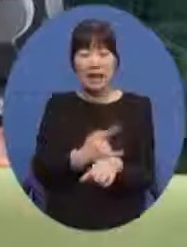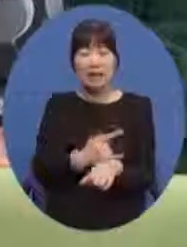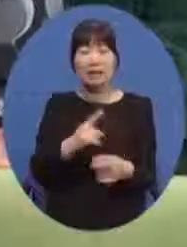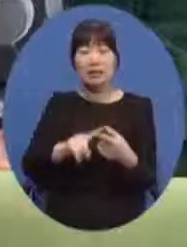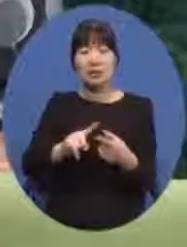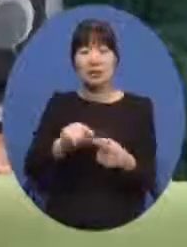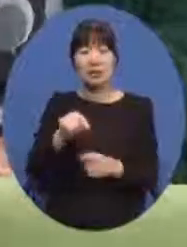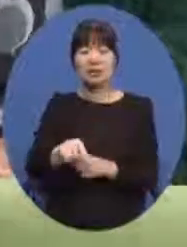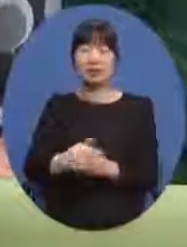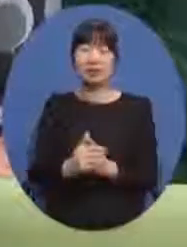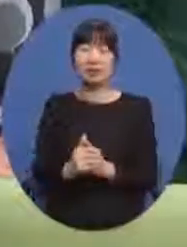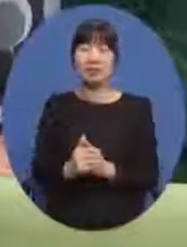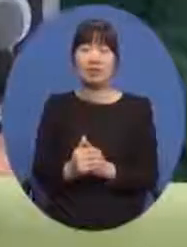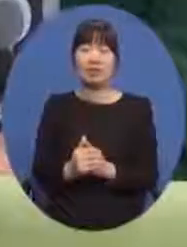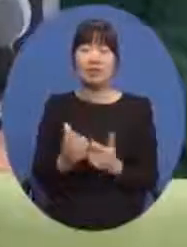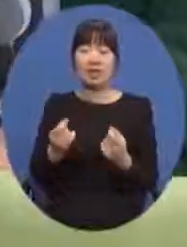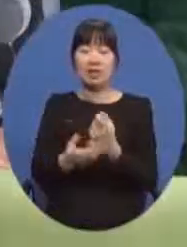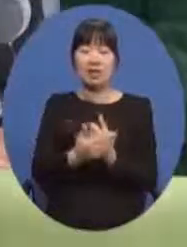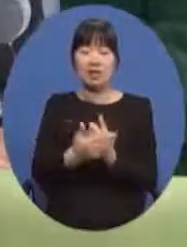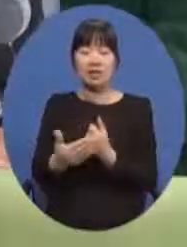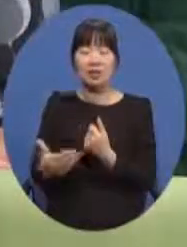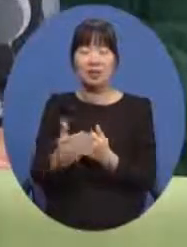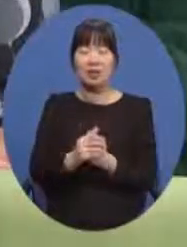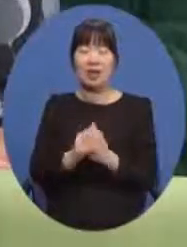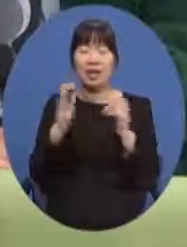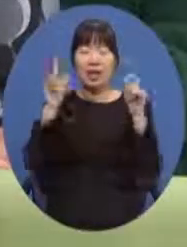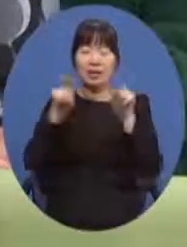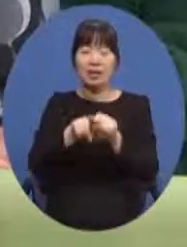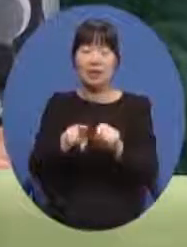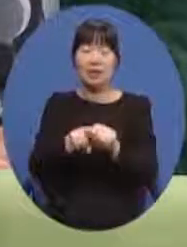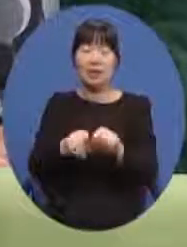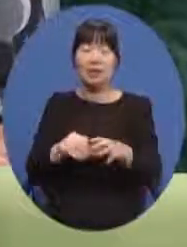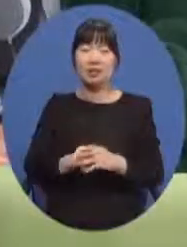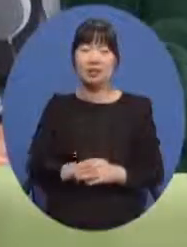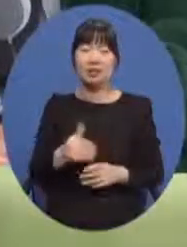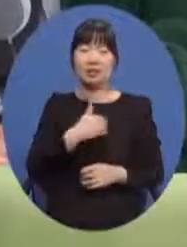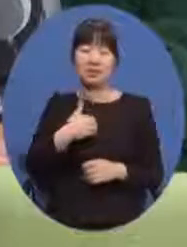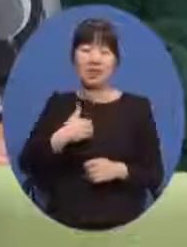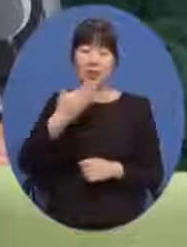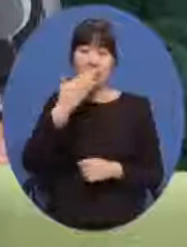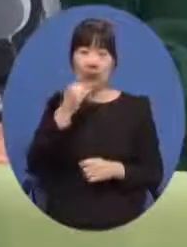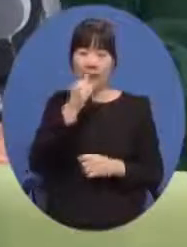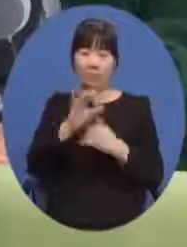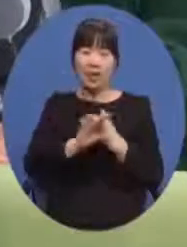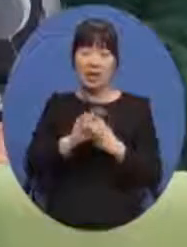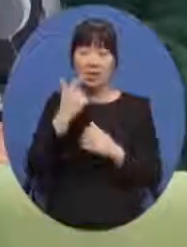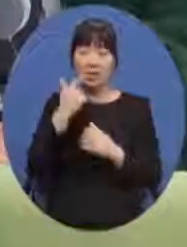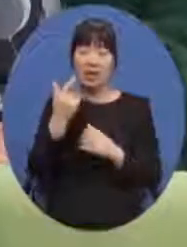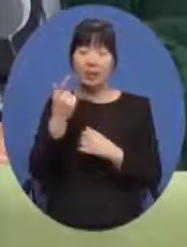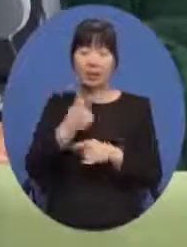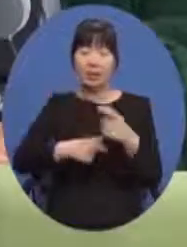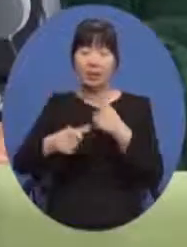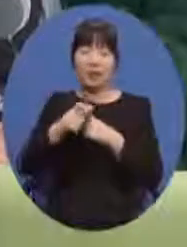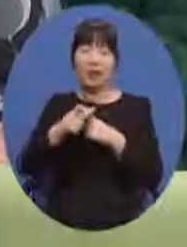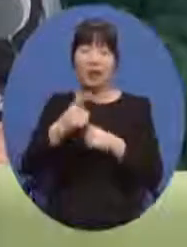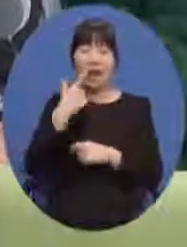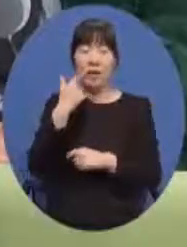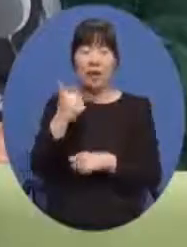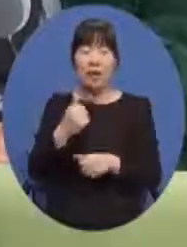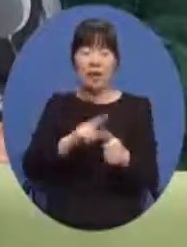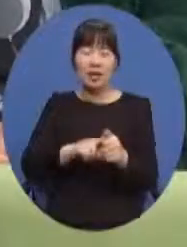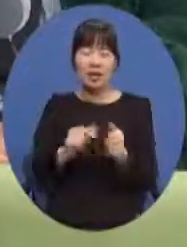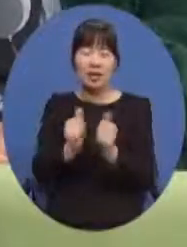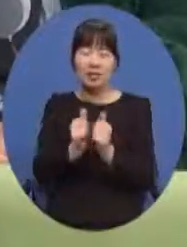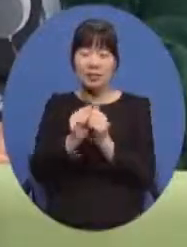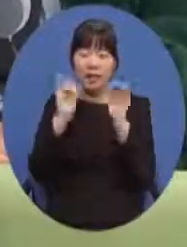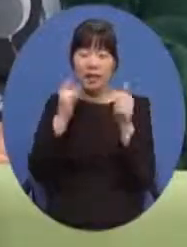되는지. 그러니까 아이하고는 가급적이면 이 아빠가 좀더이 아빠는요,